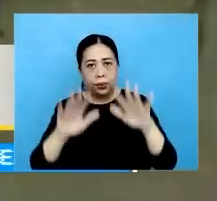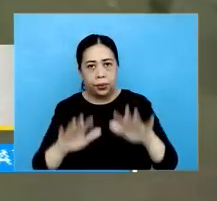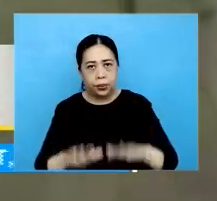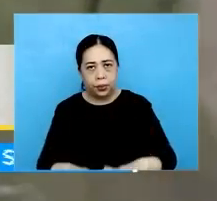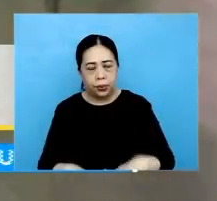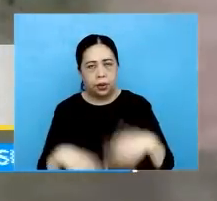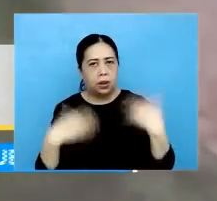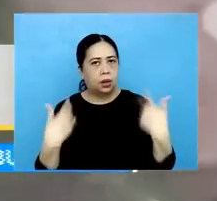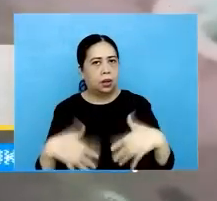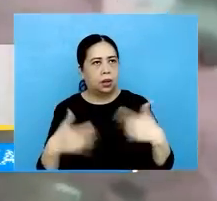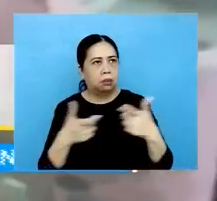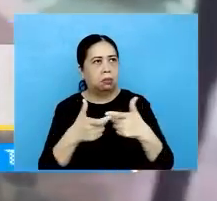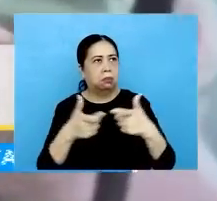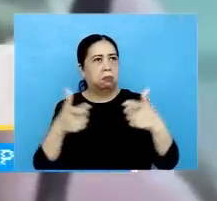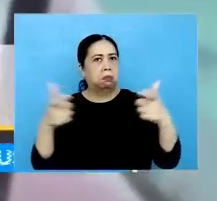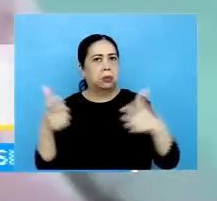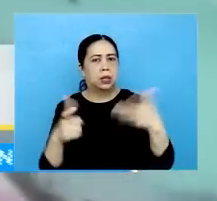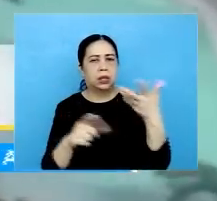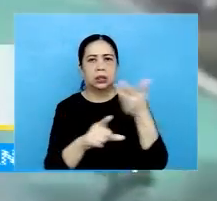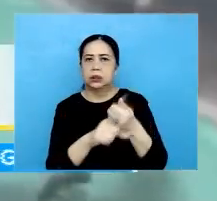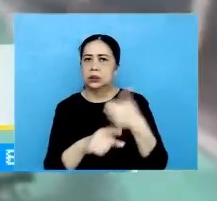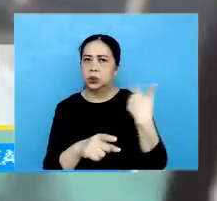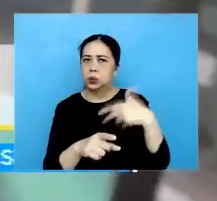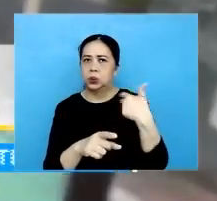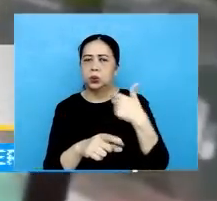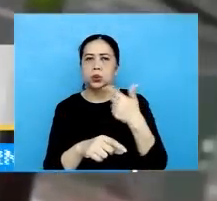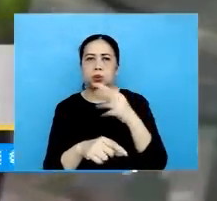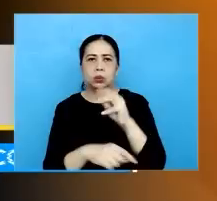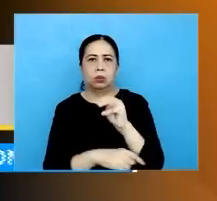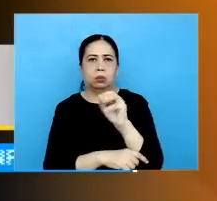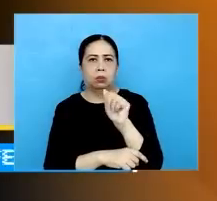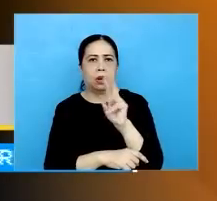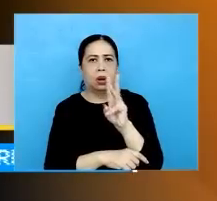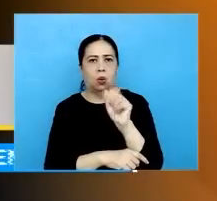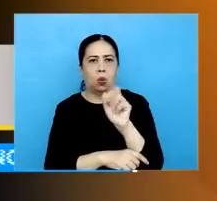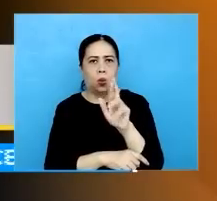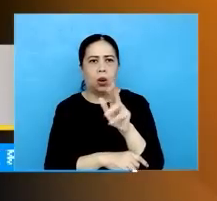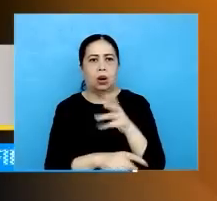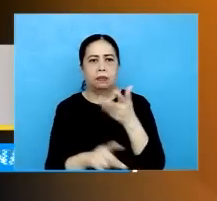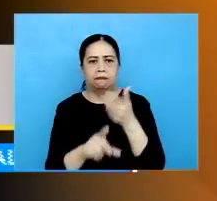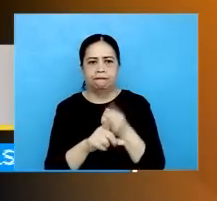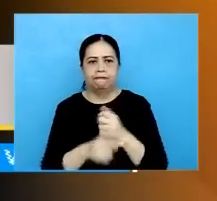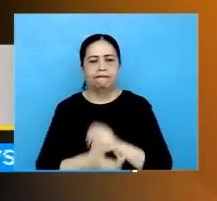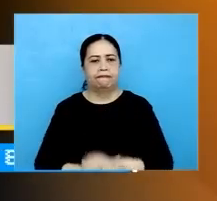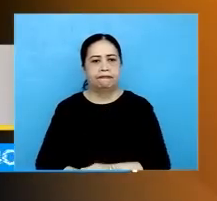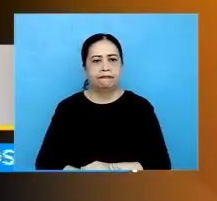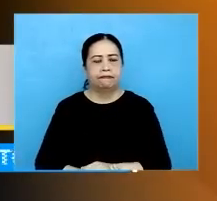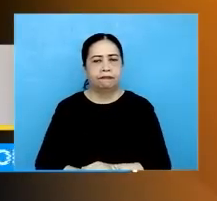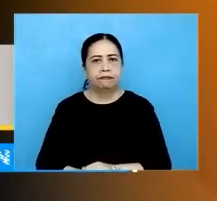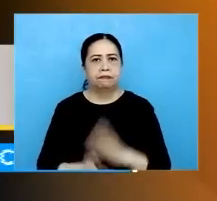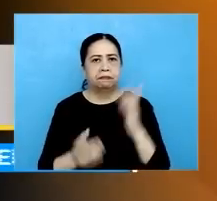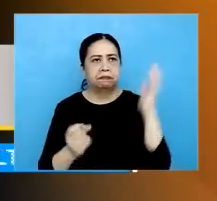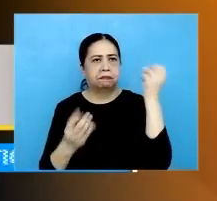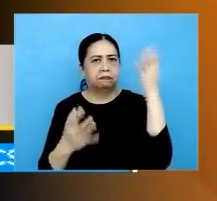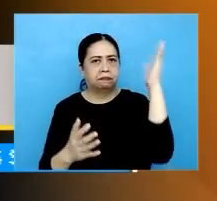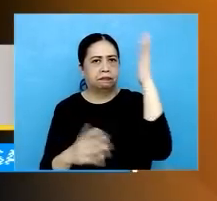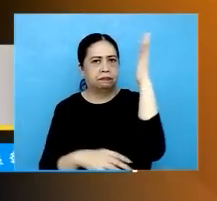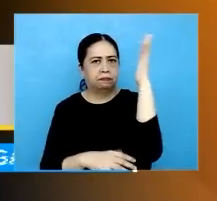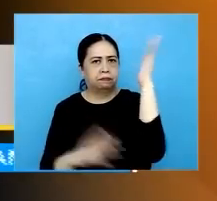ang lawak ng pinsala ng Super Typhoon Mawar. Factor na nagbagsakan